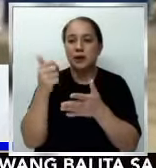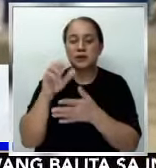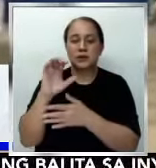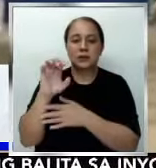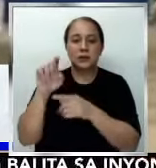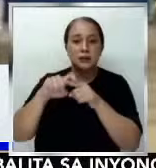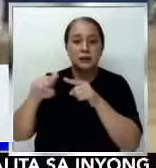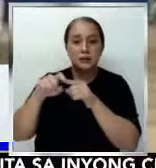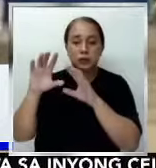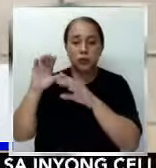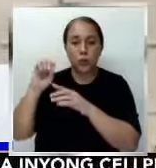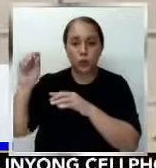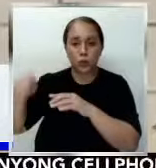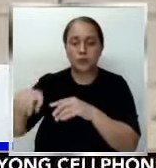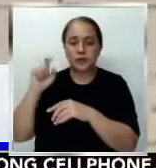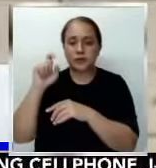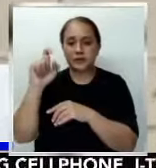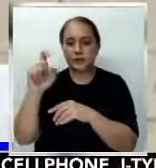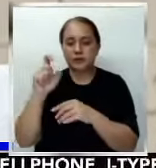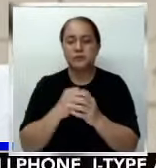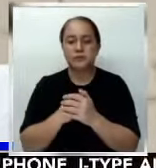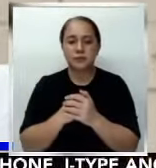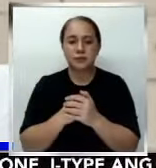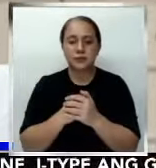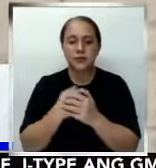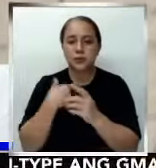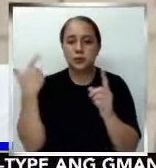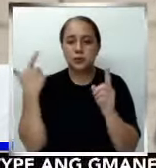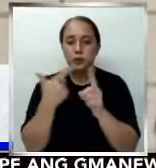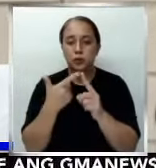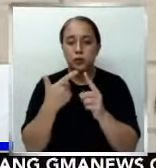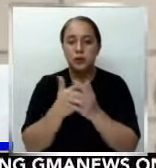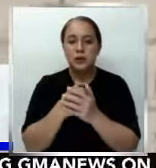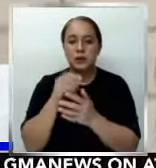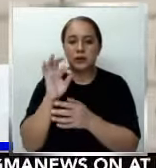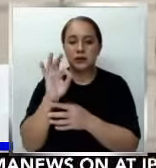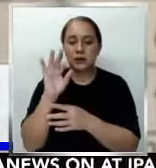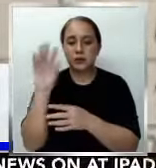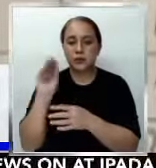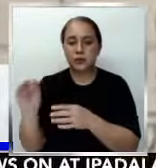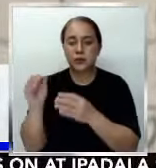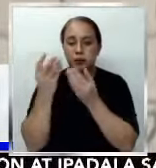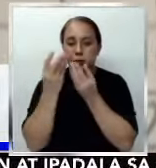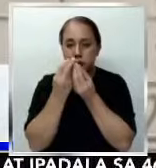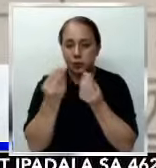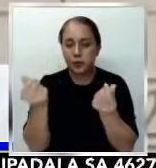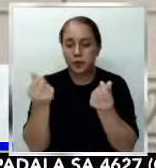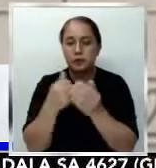mas mapapabilis ito. Target nila ang 90% restoration ng power supply sa